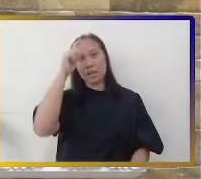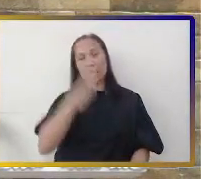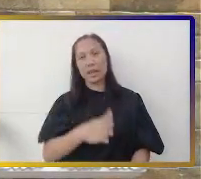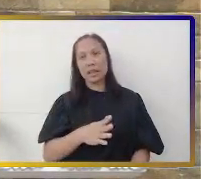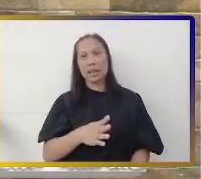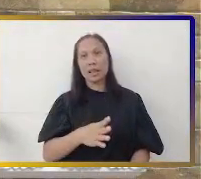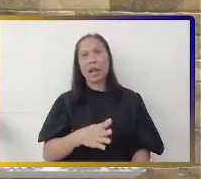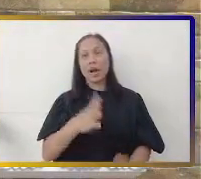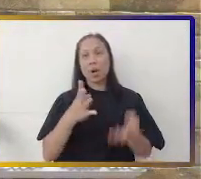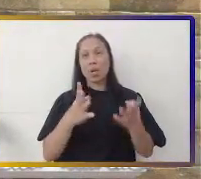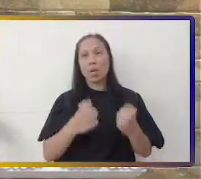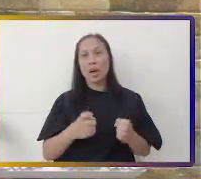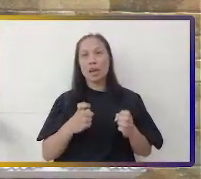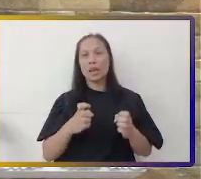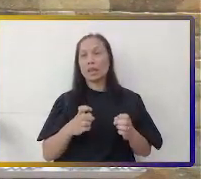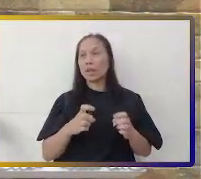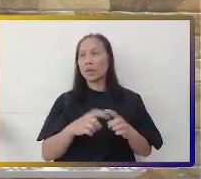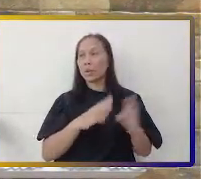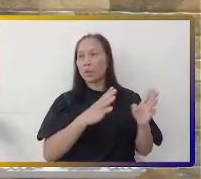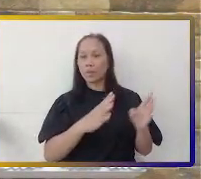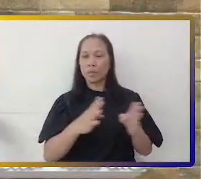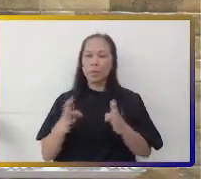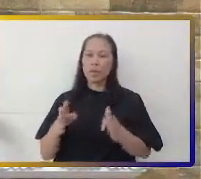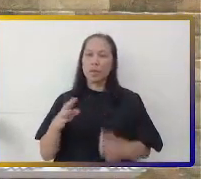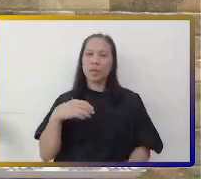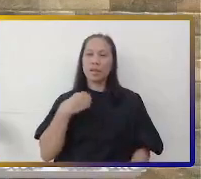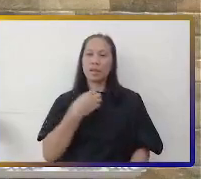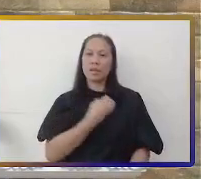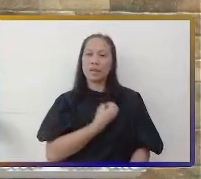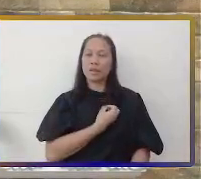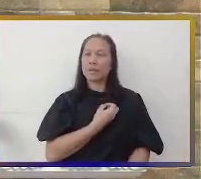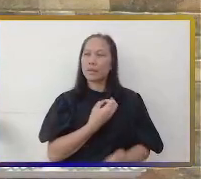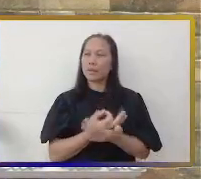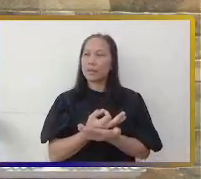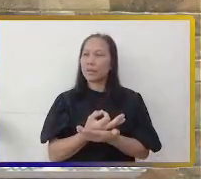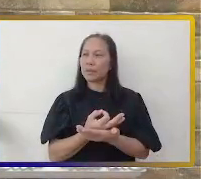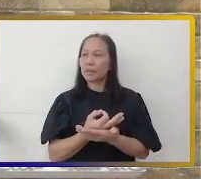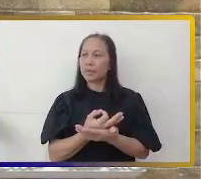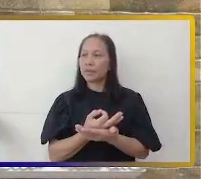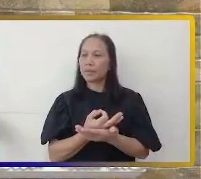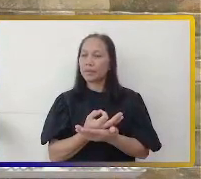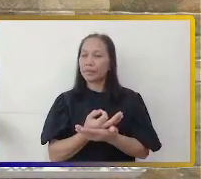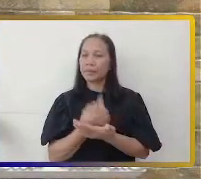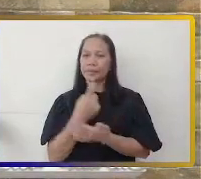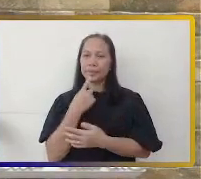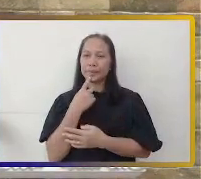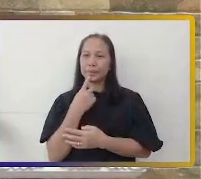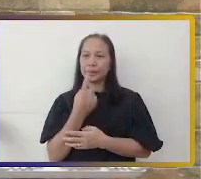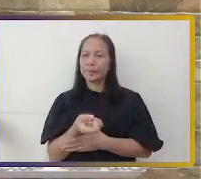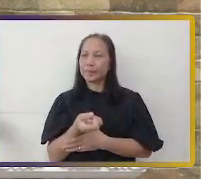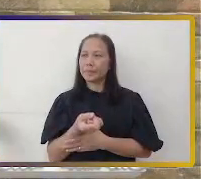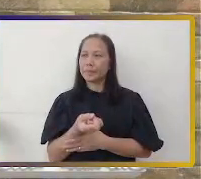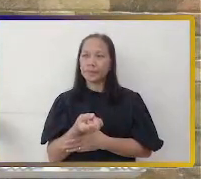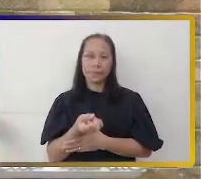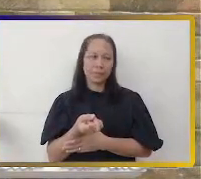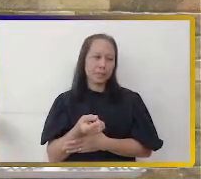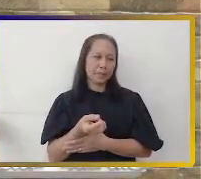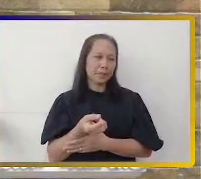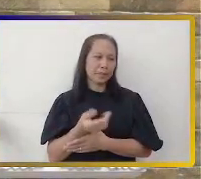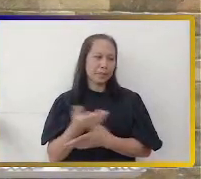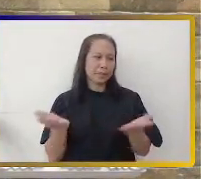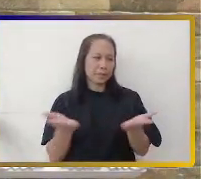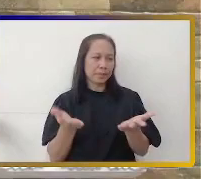money Lahat po kayo ay saki po diyan mga kapatid Tingan niyo Sabi ko nga po sa inyo dito sa passage mga kapatid